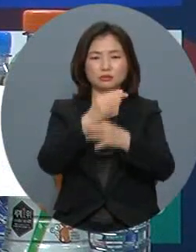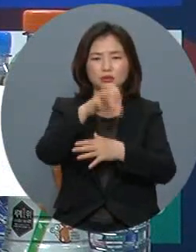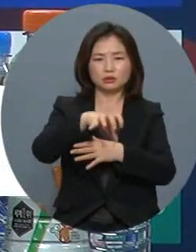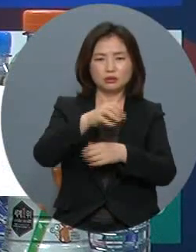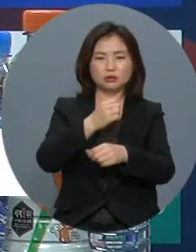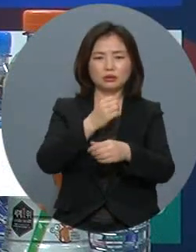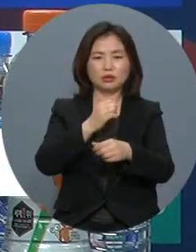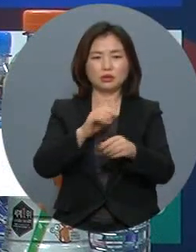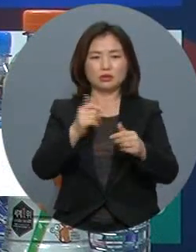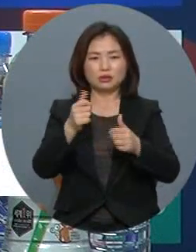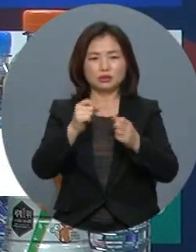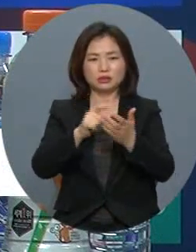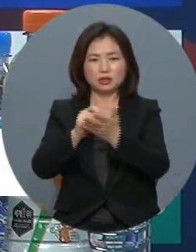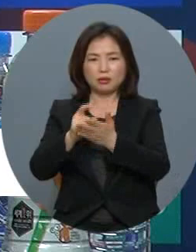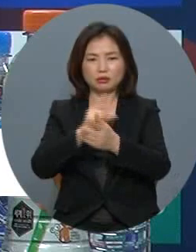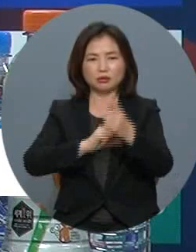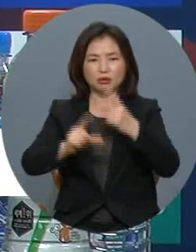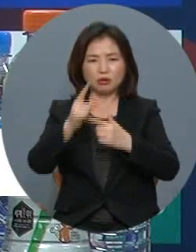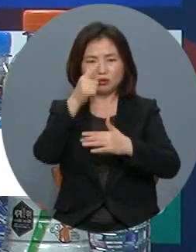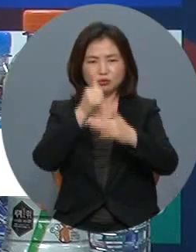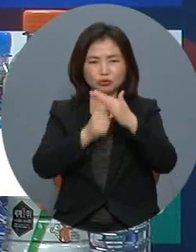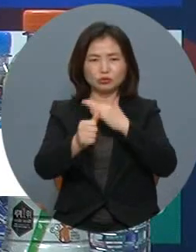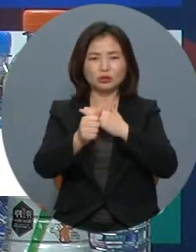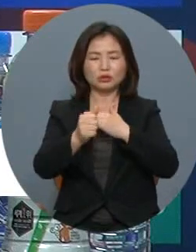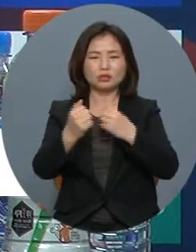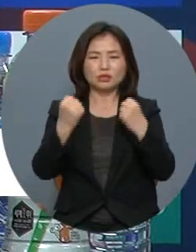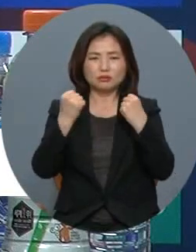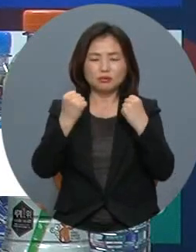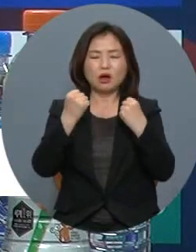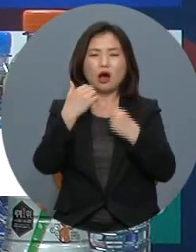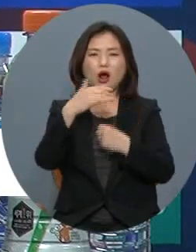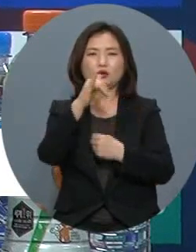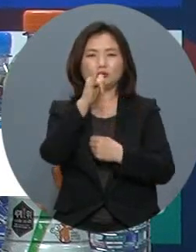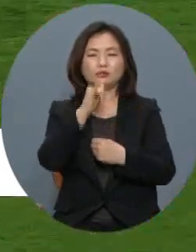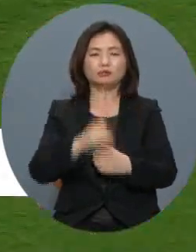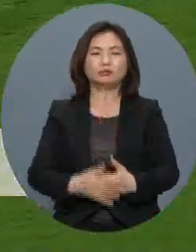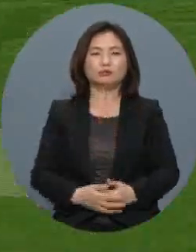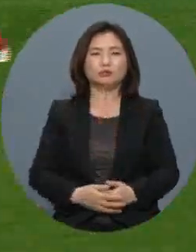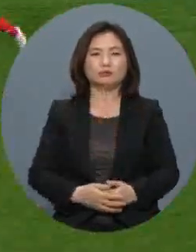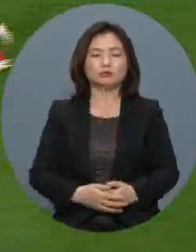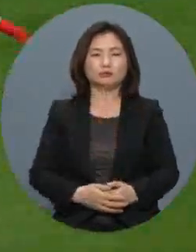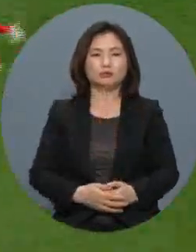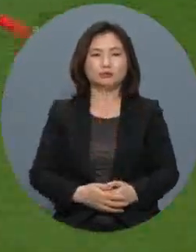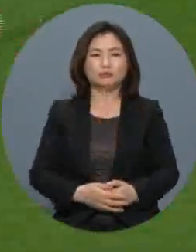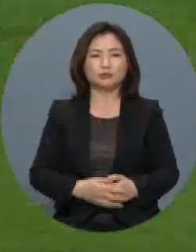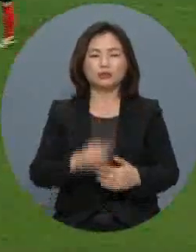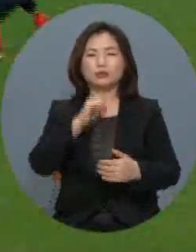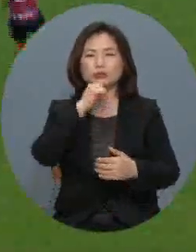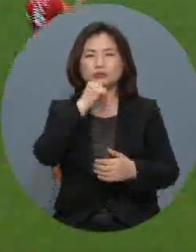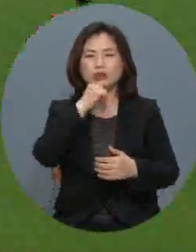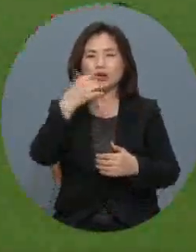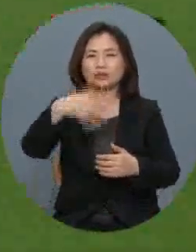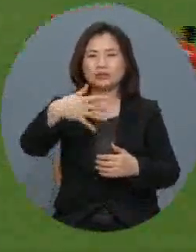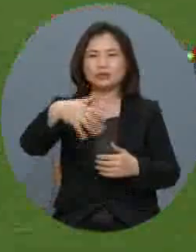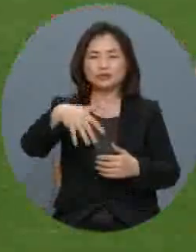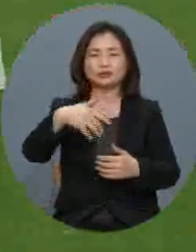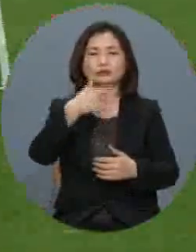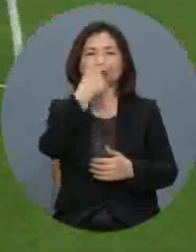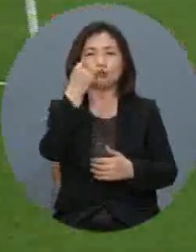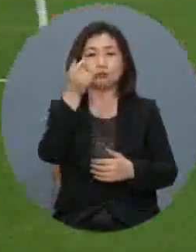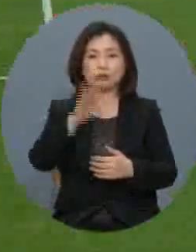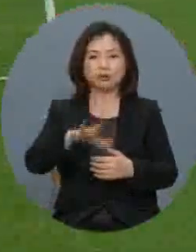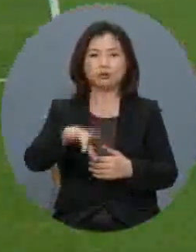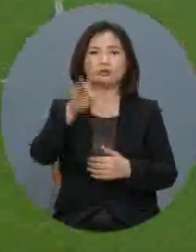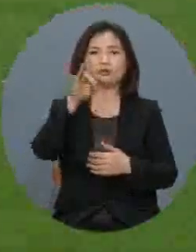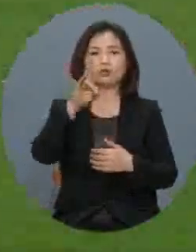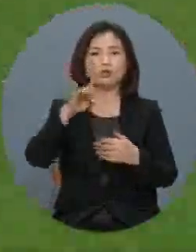하는 좀 더 한 선수들이 힘을 또 낼 수 있는 팀 성적이 여전히 부진한 데다가 처음이다